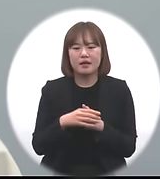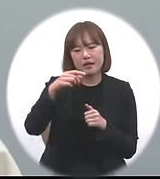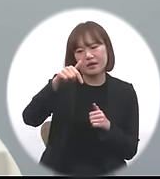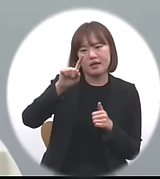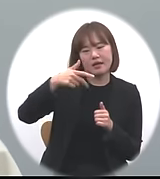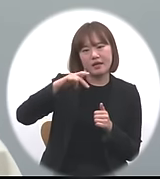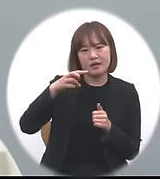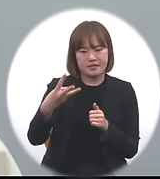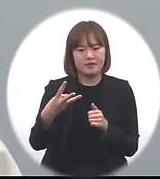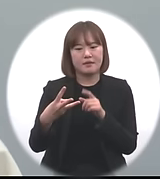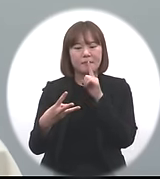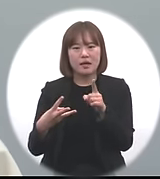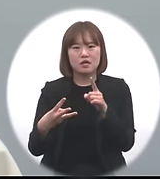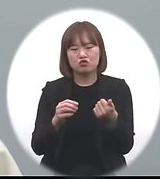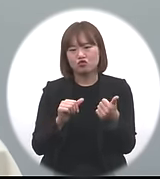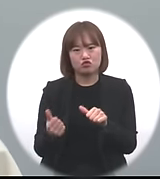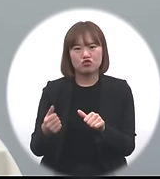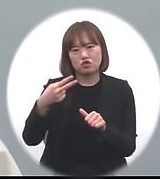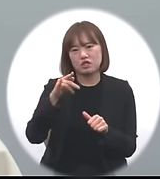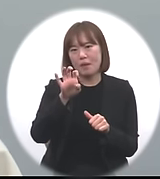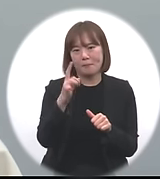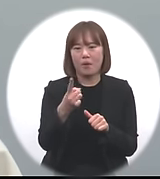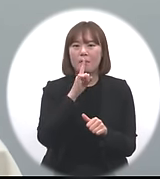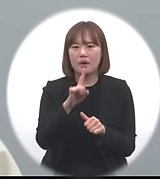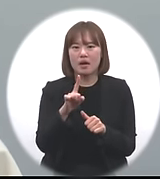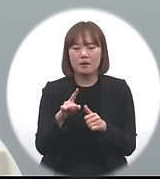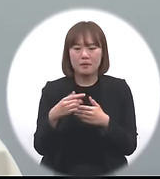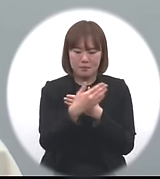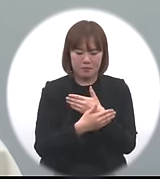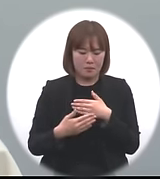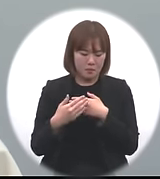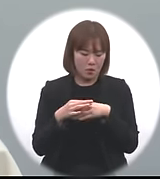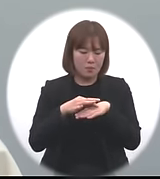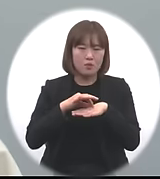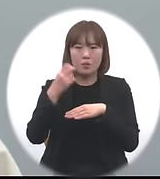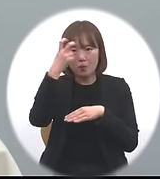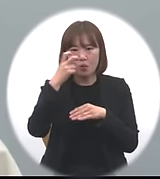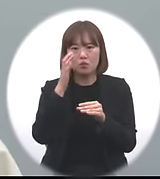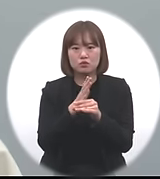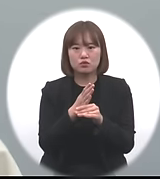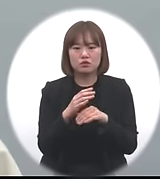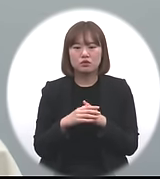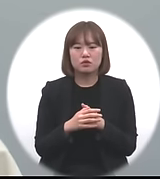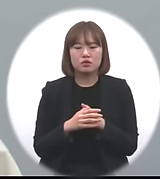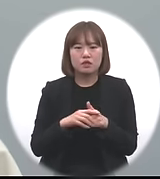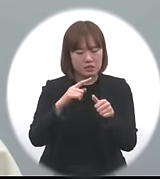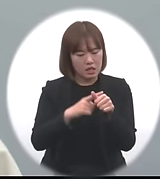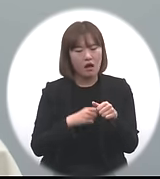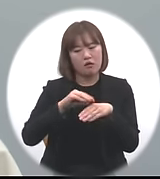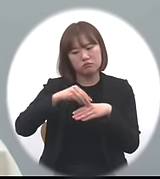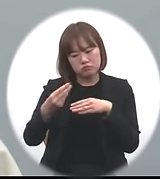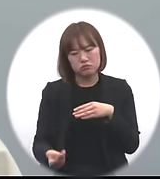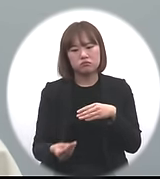여기는 각질이라는 게 있답니다. 이게 무슨냐면 죽은 세포예요. 죽은 세포가 우리 피부를 보호해주고 있는데 이건 정상적으로